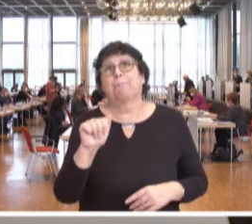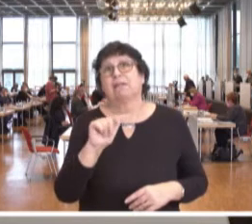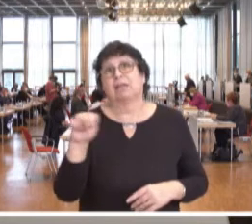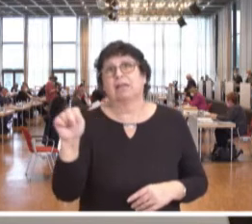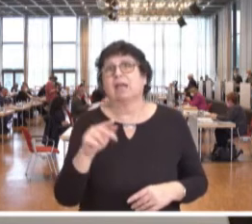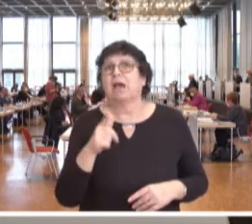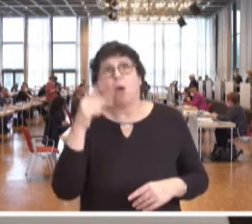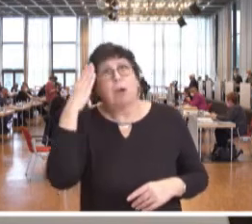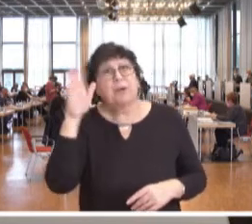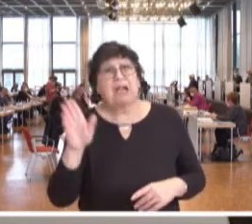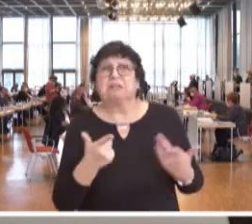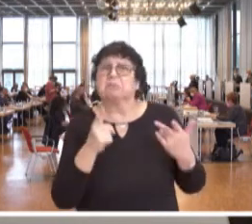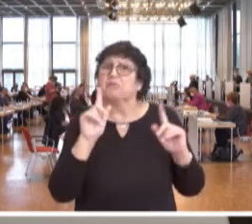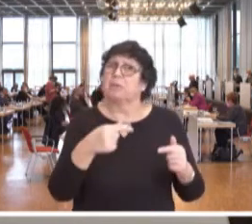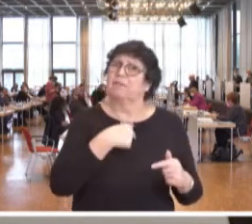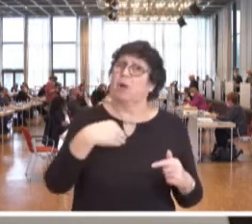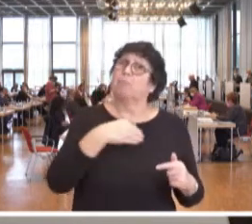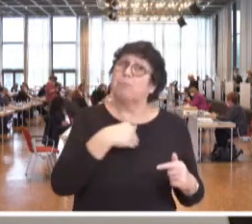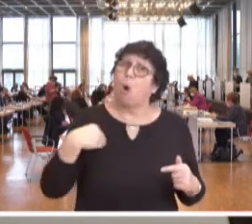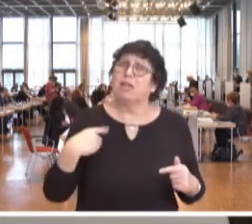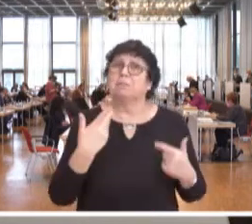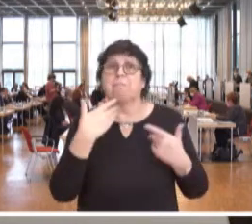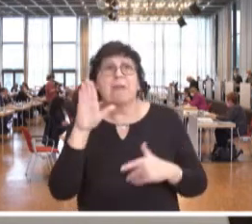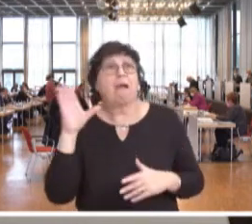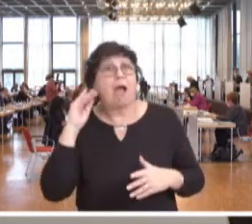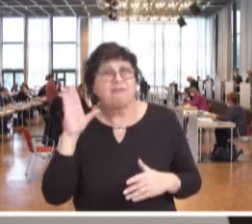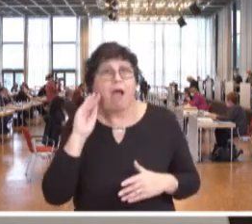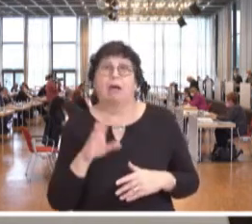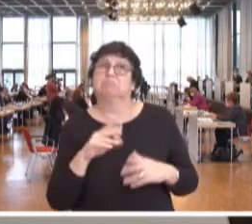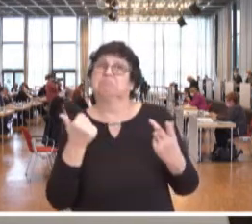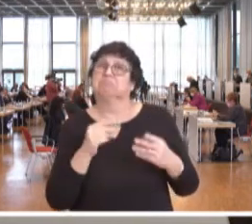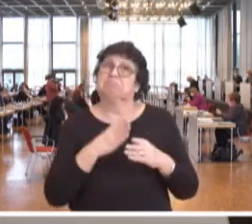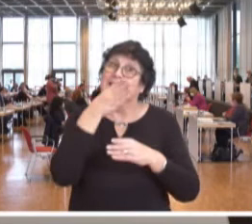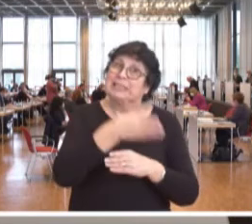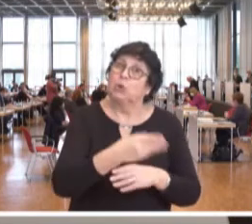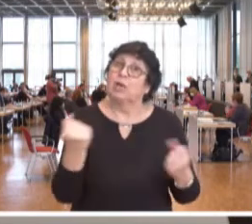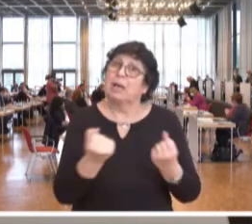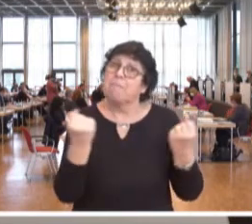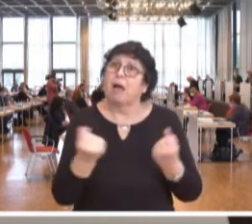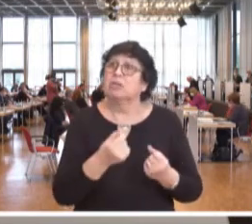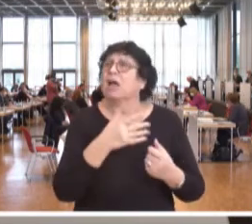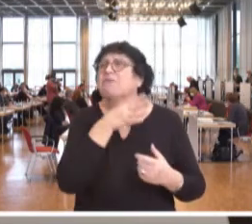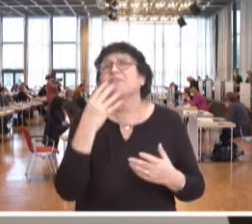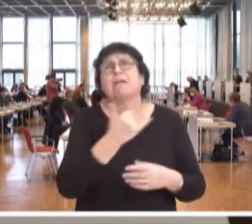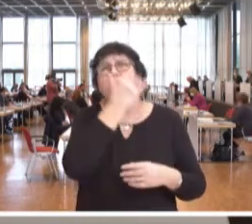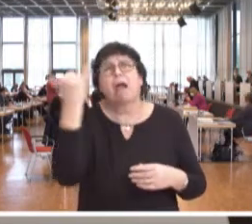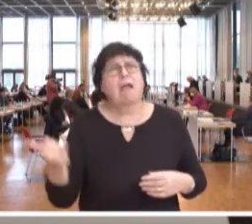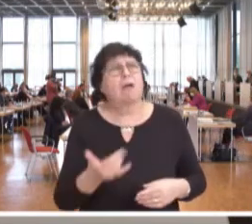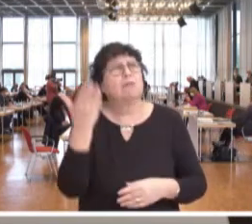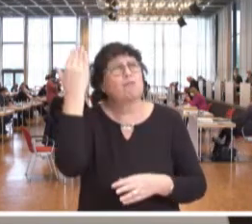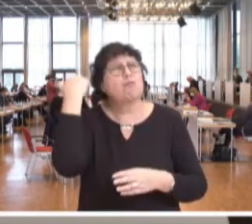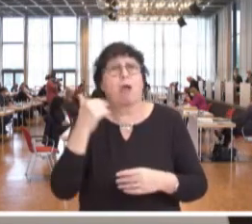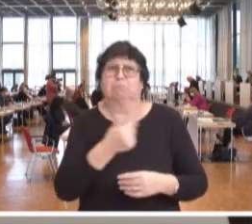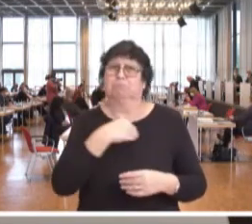mehr über Polen erschlossen bei einem Abendessen als etwa bei einem Besuch, den ich machen konnte vor Jahrzehnten in Warschau, als